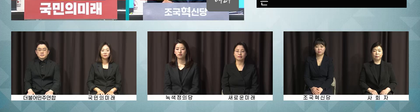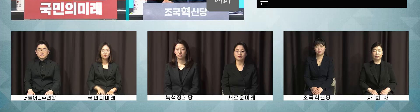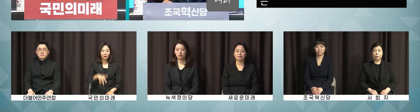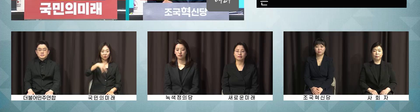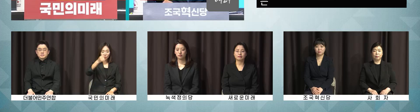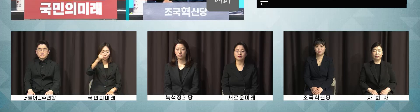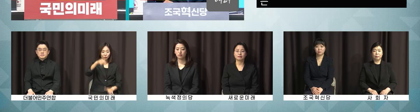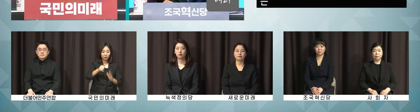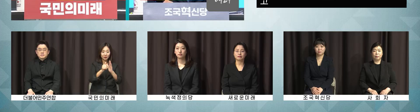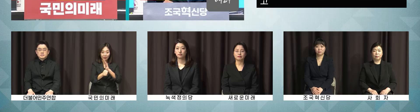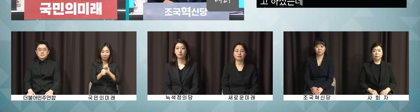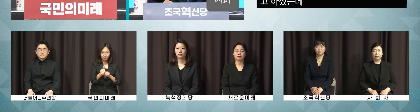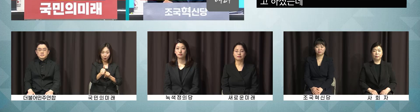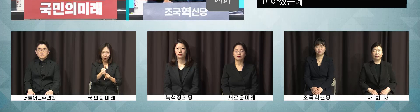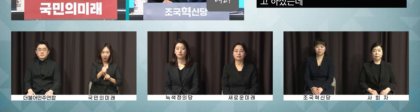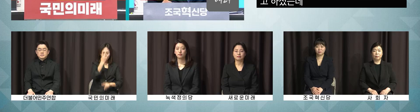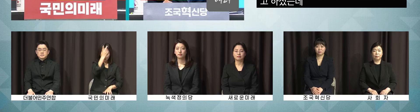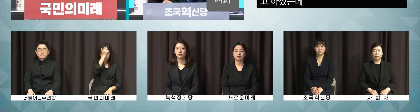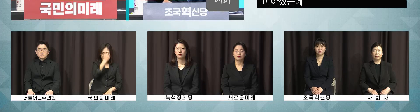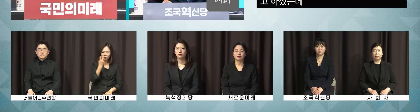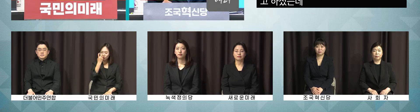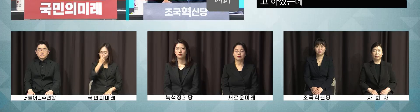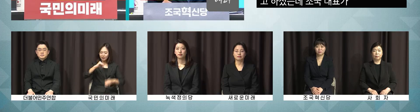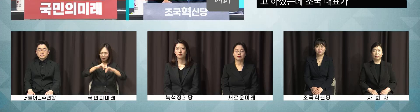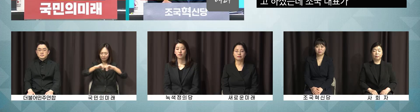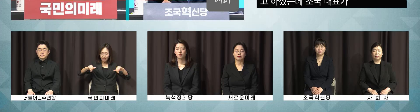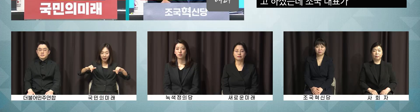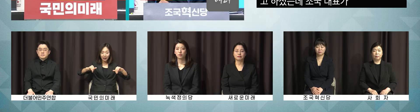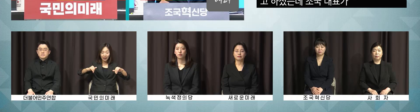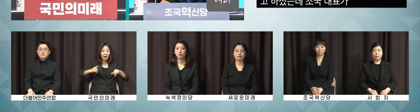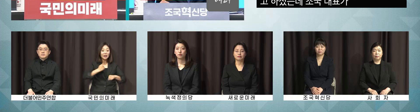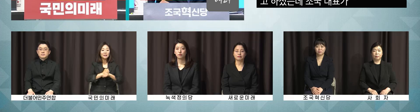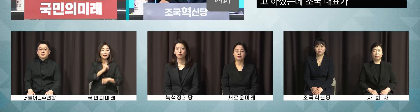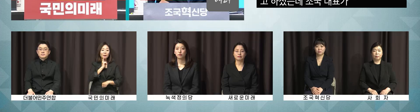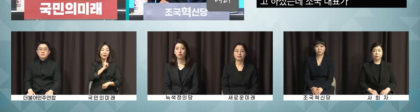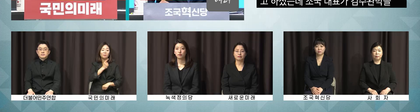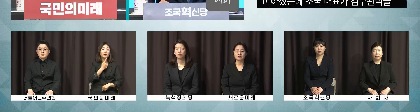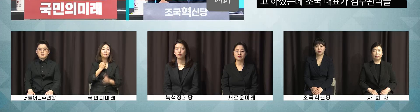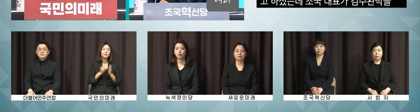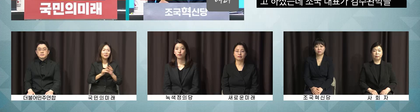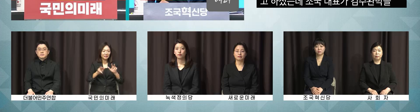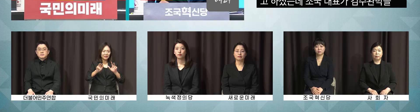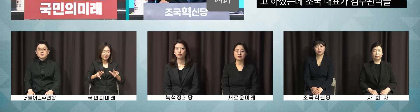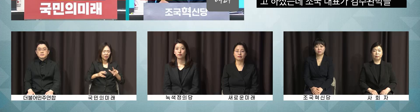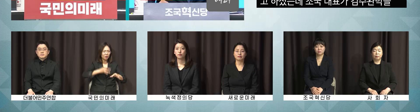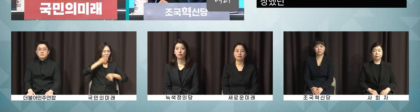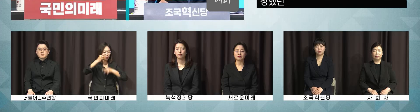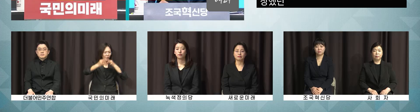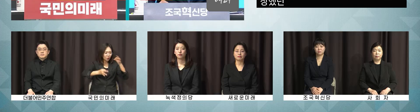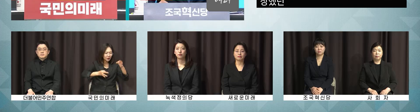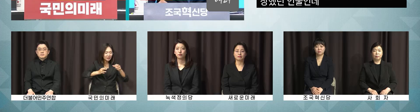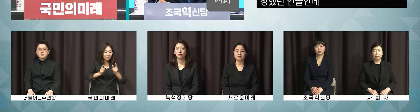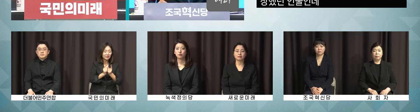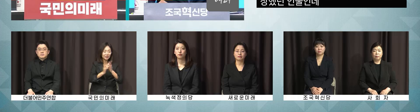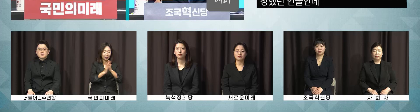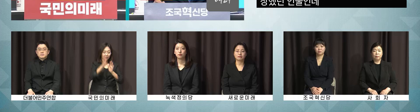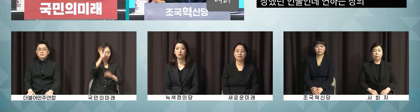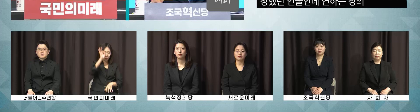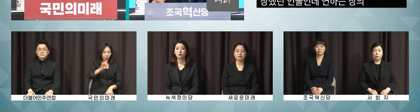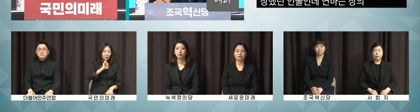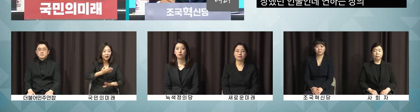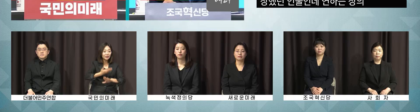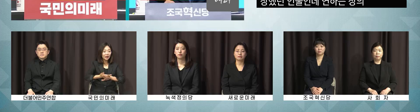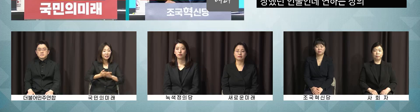조국 대표가 바로 이 검수완박을 대상했던 대표적인 인물이신데요. 현장의 목소리는 다릅니다. 이미 신